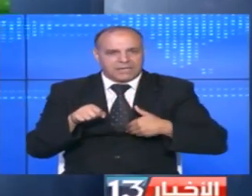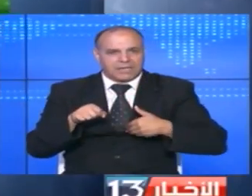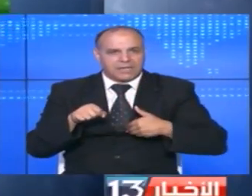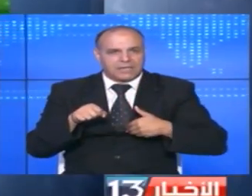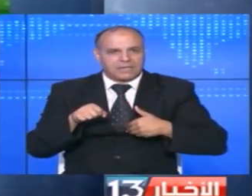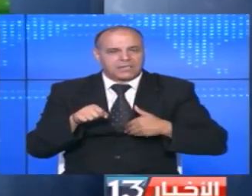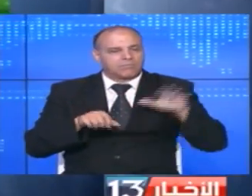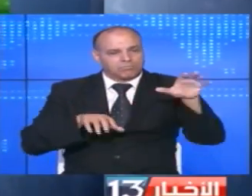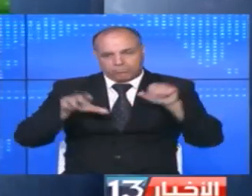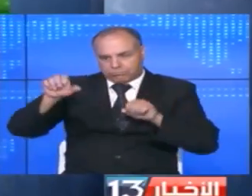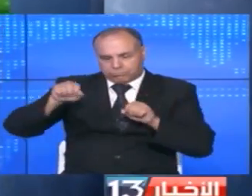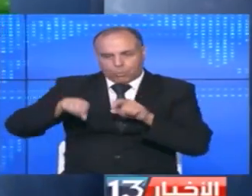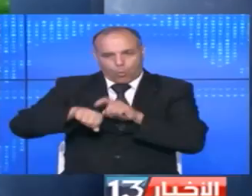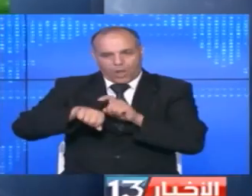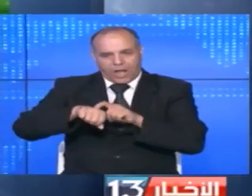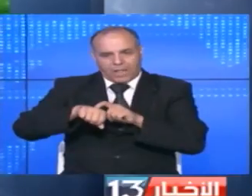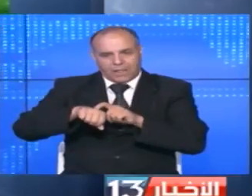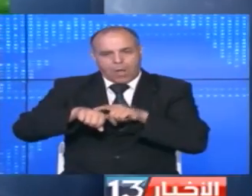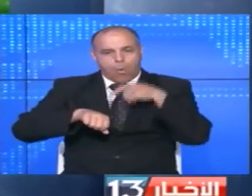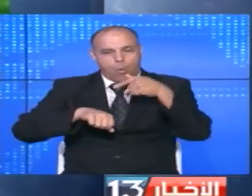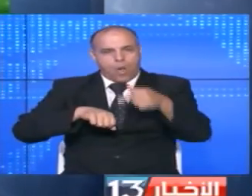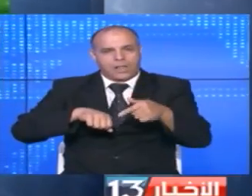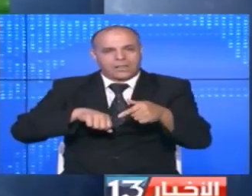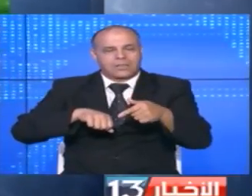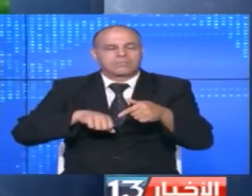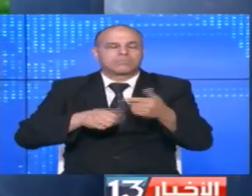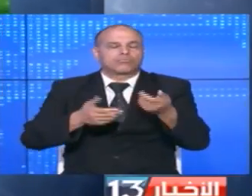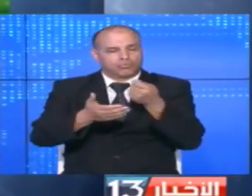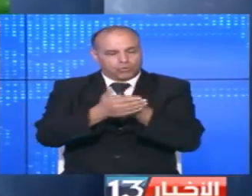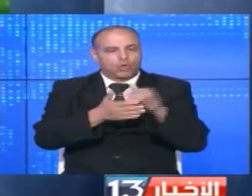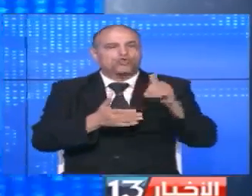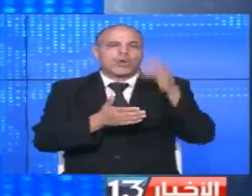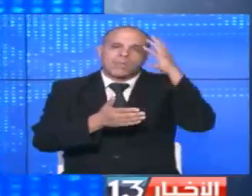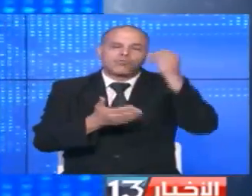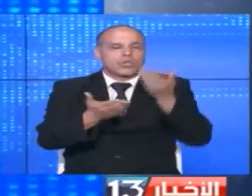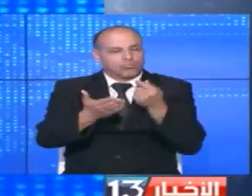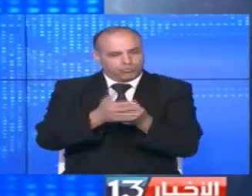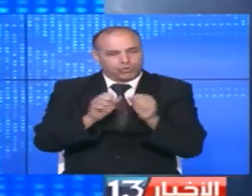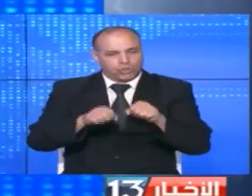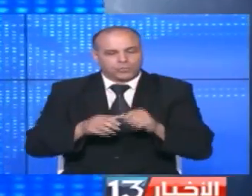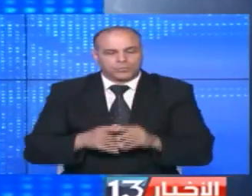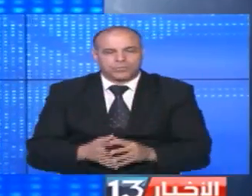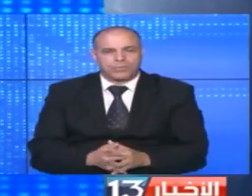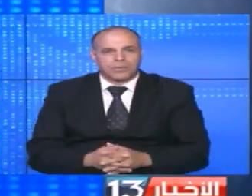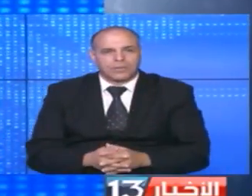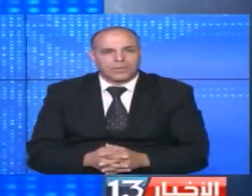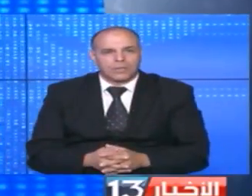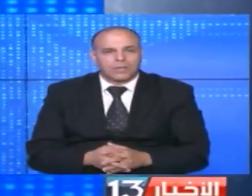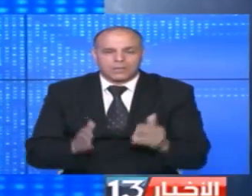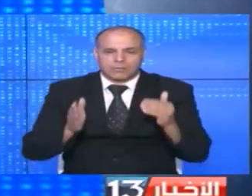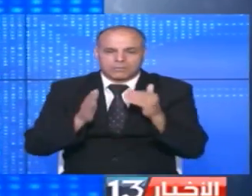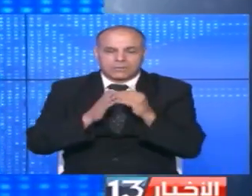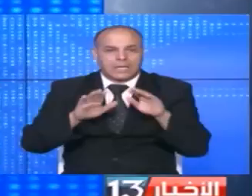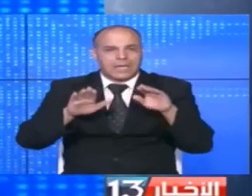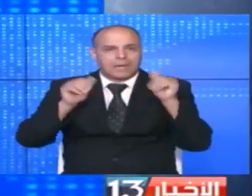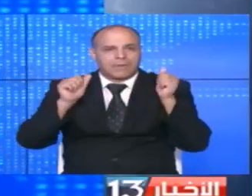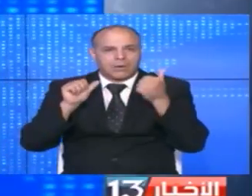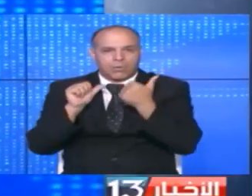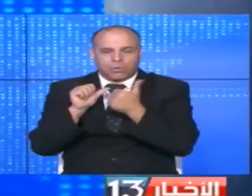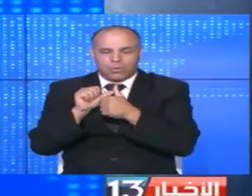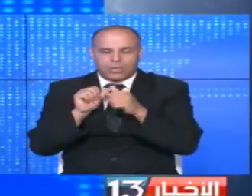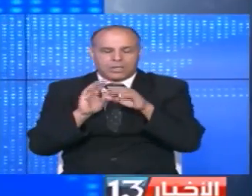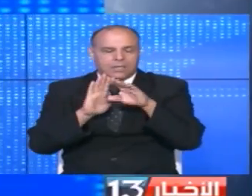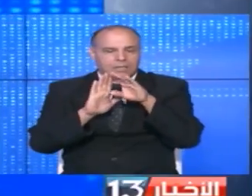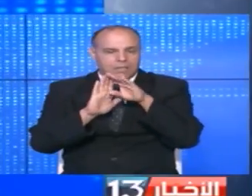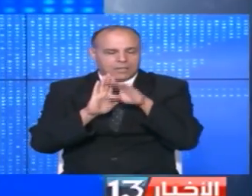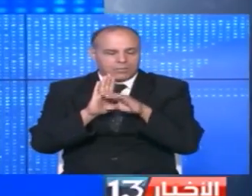انتداب اللاعبين انطلاقا من فتره الانتقالات المقبله نهايه النشره وهذا تذكير بابرز ما